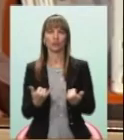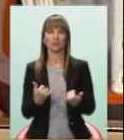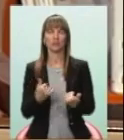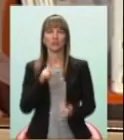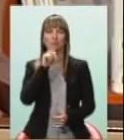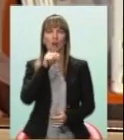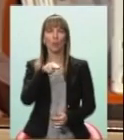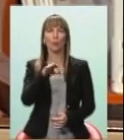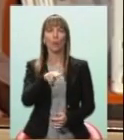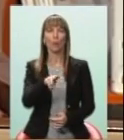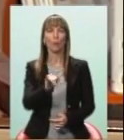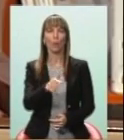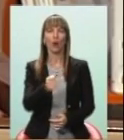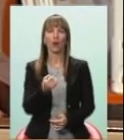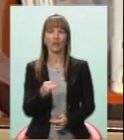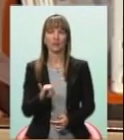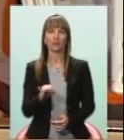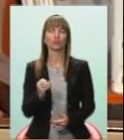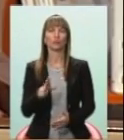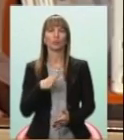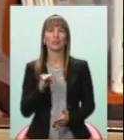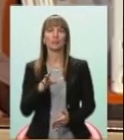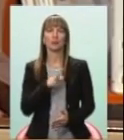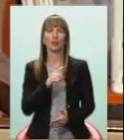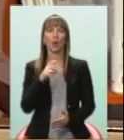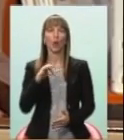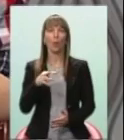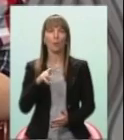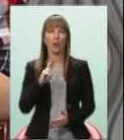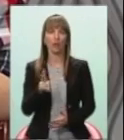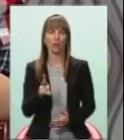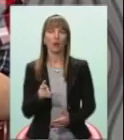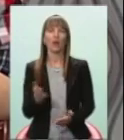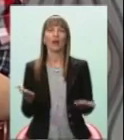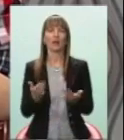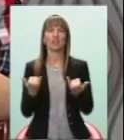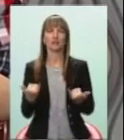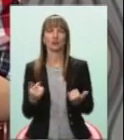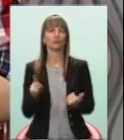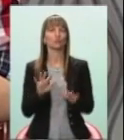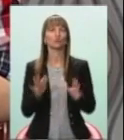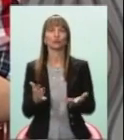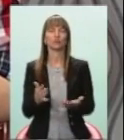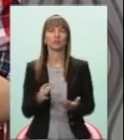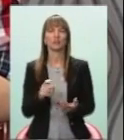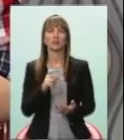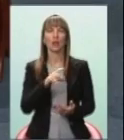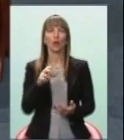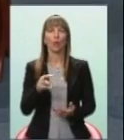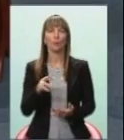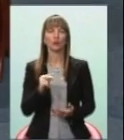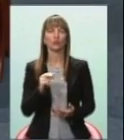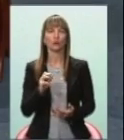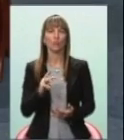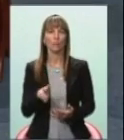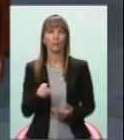попугай, у меня еще был попугай и был хомячок. И как зараз? А что трапилось с хомячком твоим? Мой